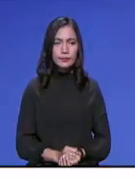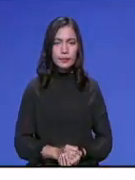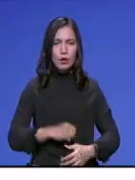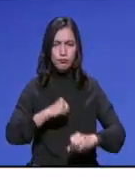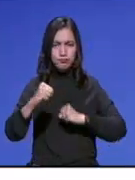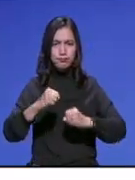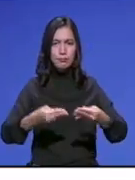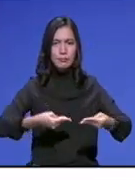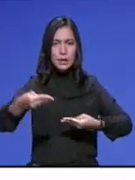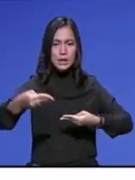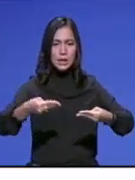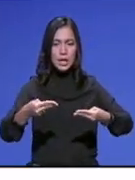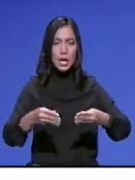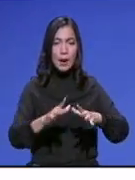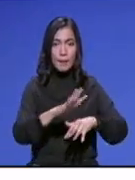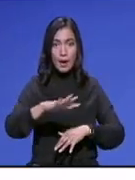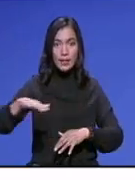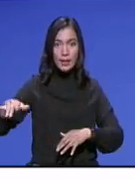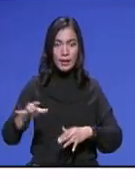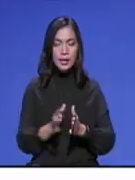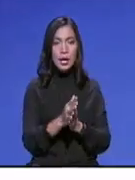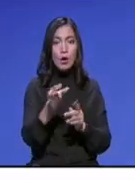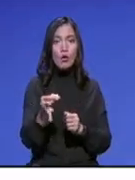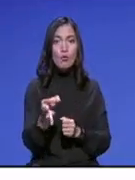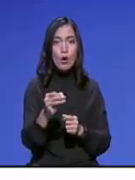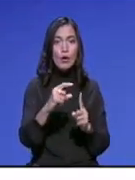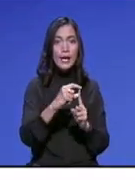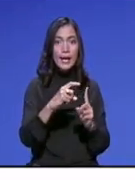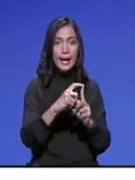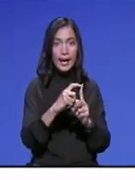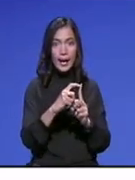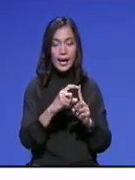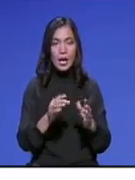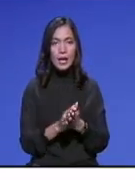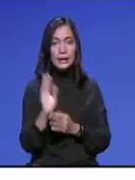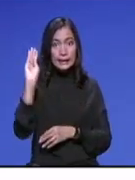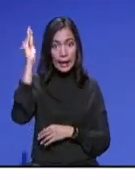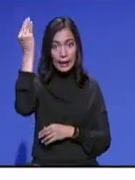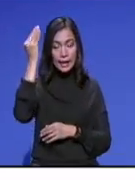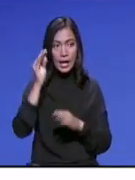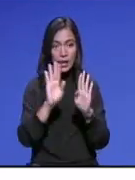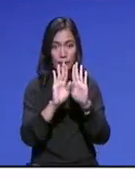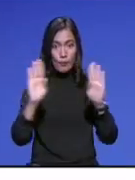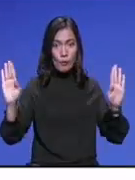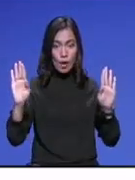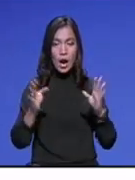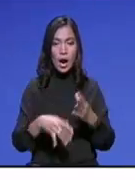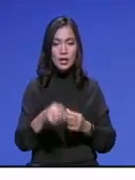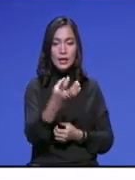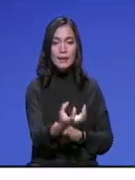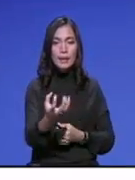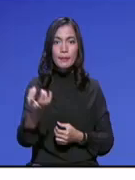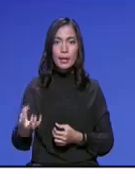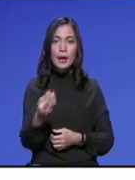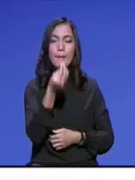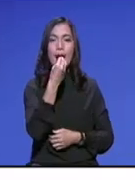Aktivitas bisnis di kawasan Pantai Maju atau Pantai D, Pulau Reklamasi Teluk Jakarta terlihat dengan dibukanya gerai kuliner atau food strip